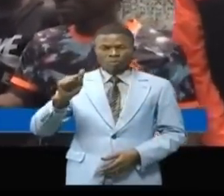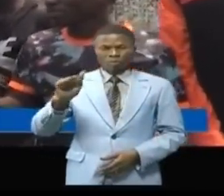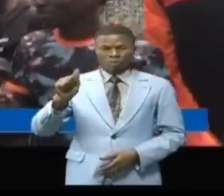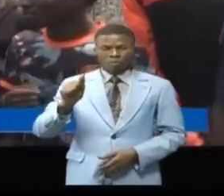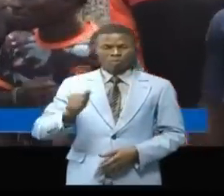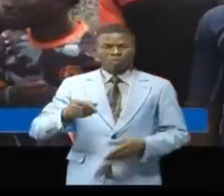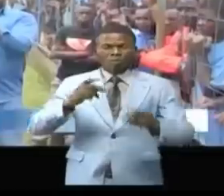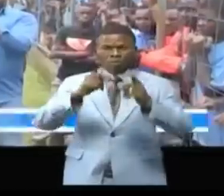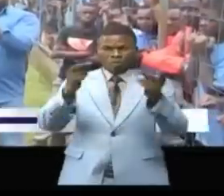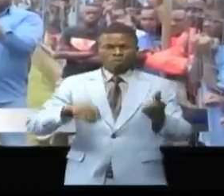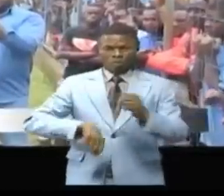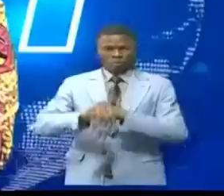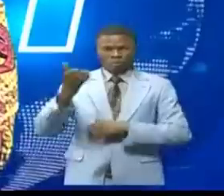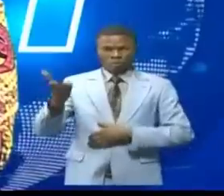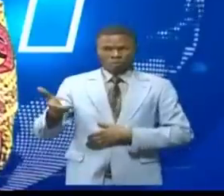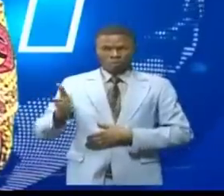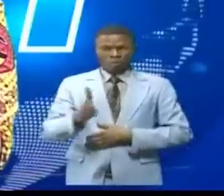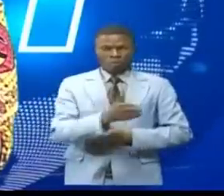de Kadutu.